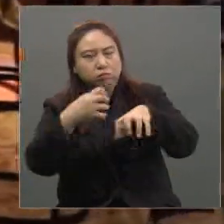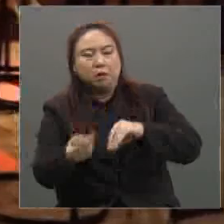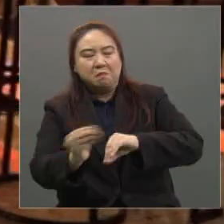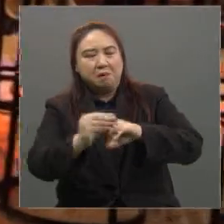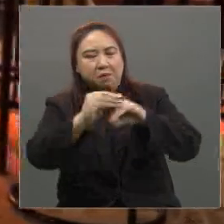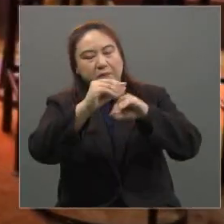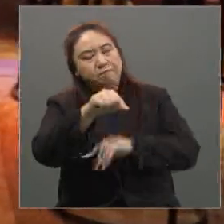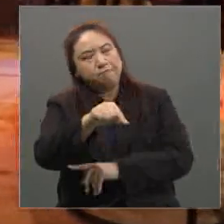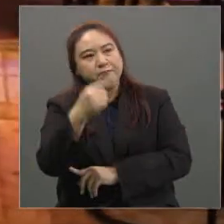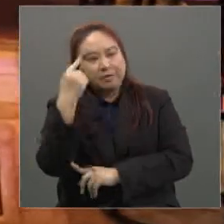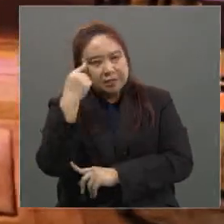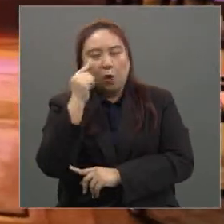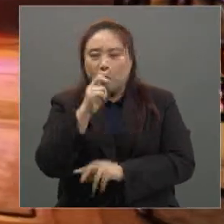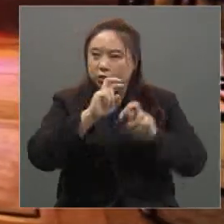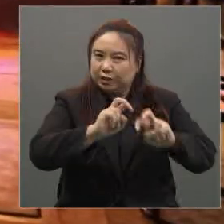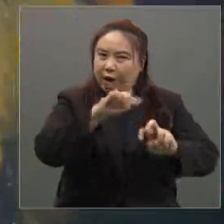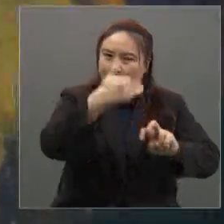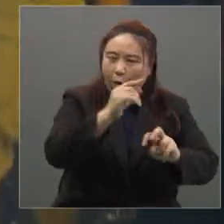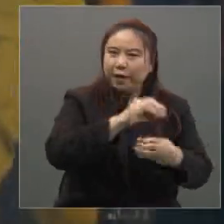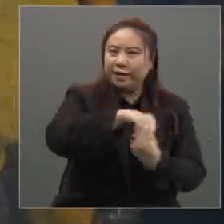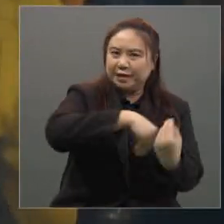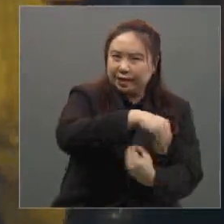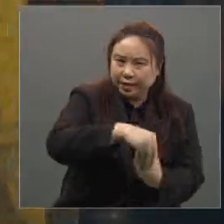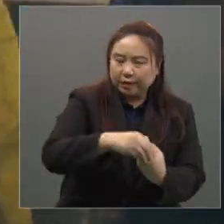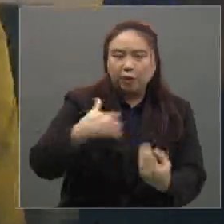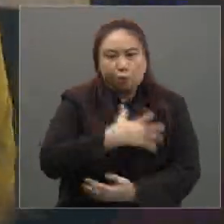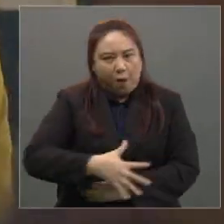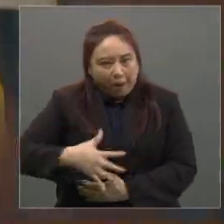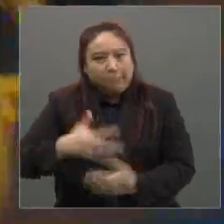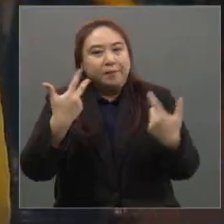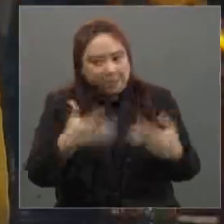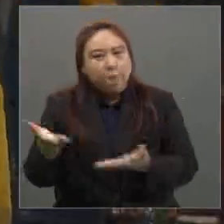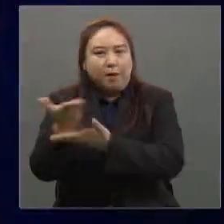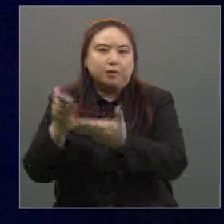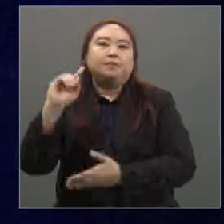ทั้งเศรษฐกิจสุขภาพก่อนที่จะกลับมาหารือกันอีก